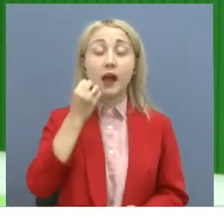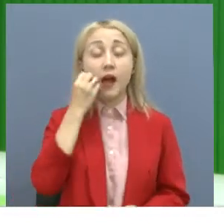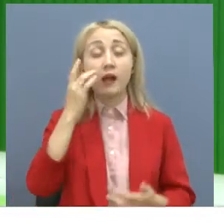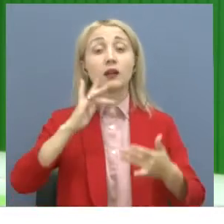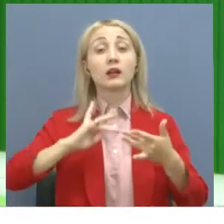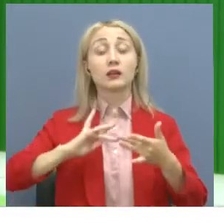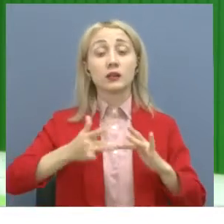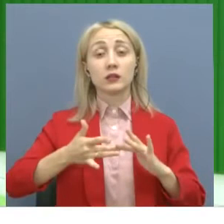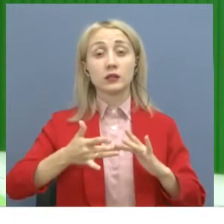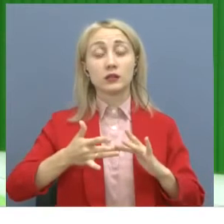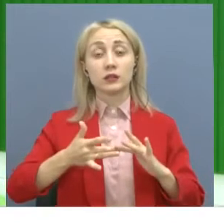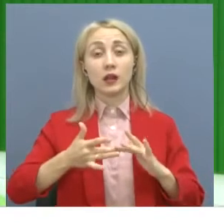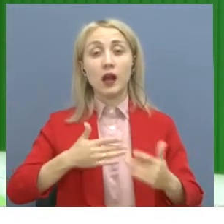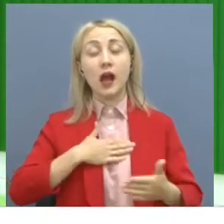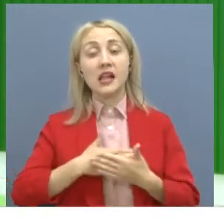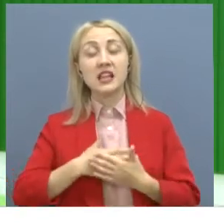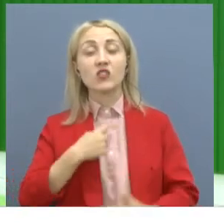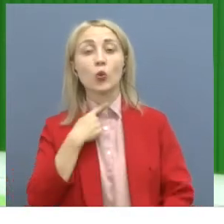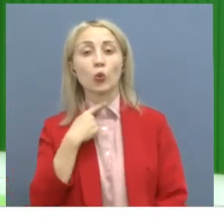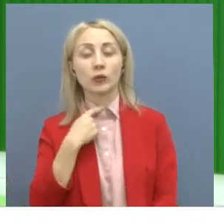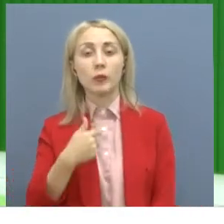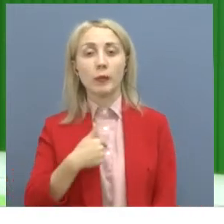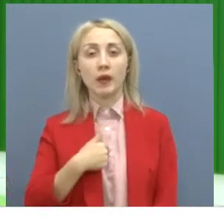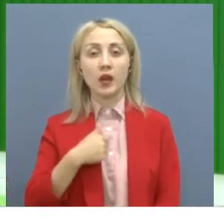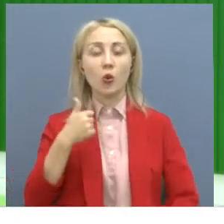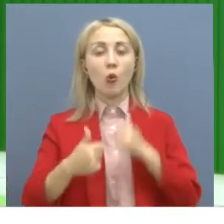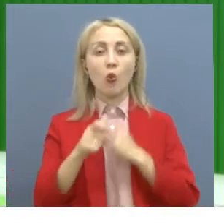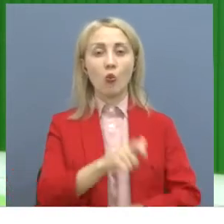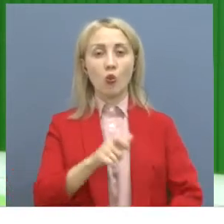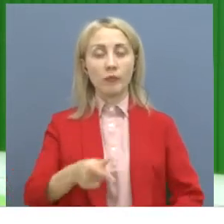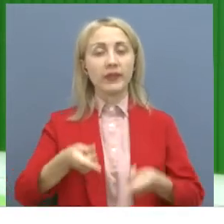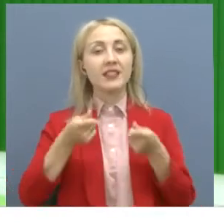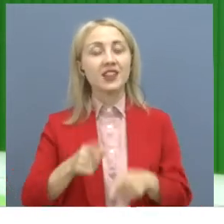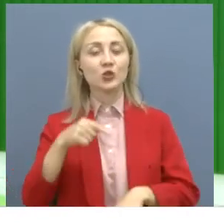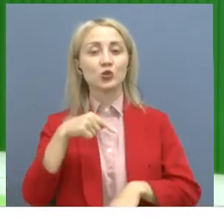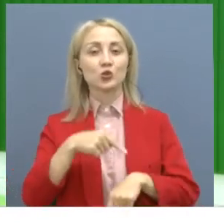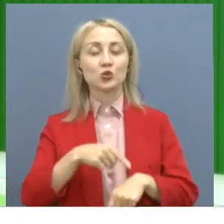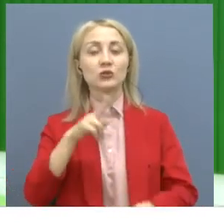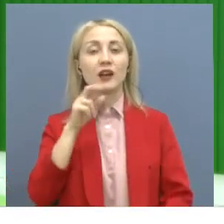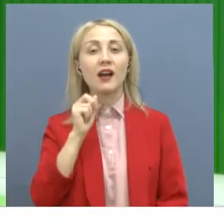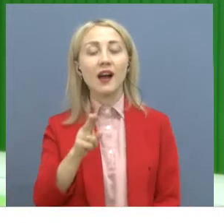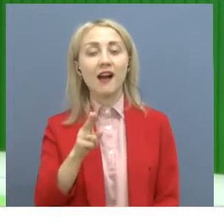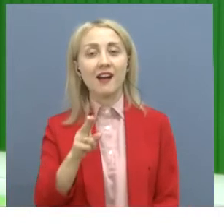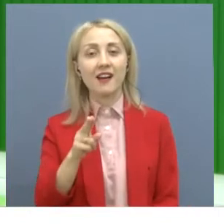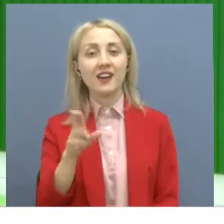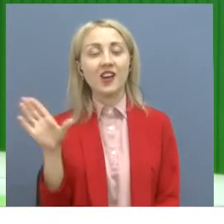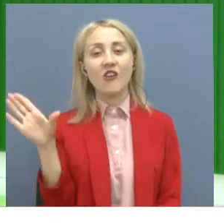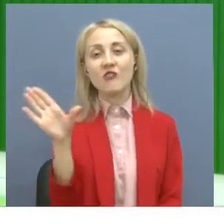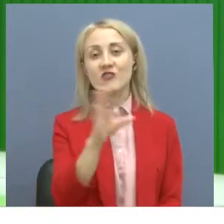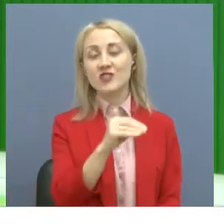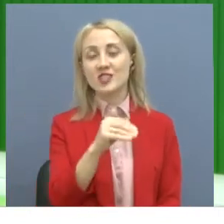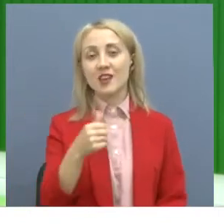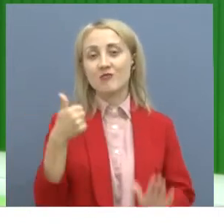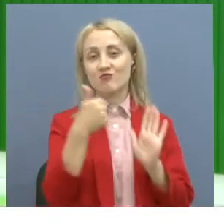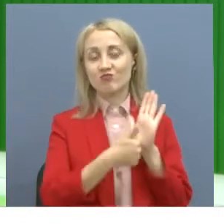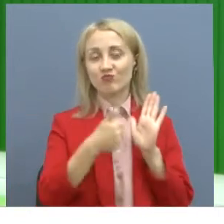даусының ашылу ол көрерменге қатты байланысты. Ол тікелей қатты байланысты. Бұл кезде біз